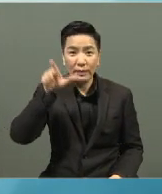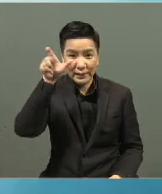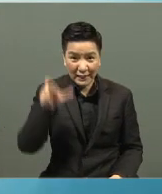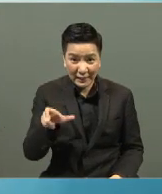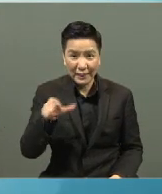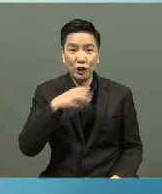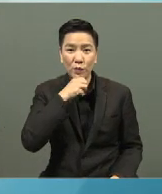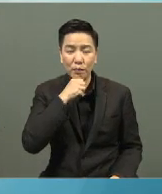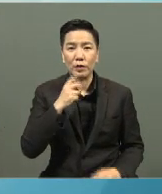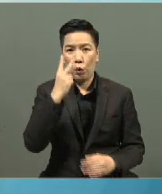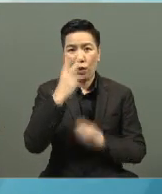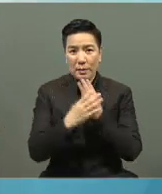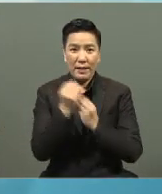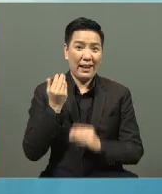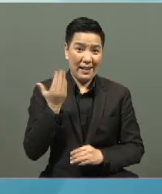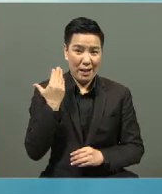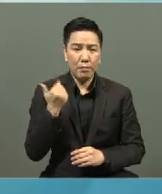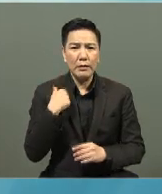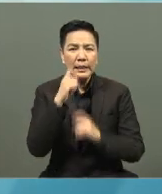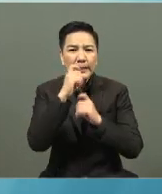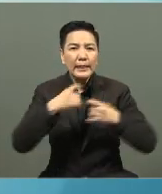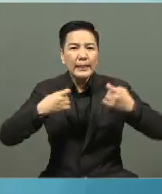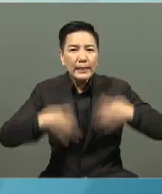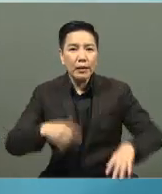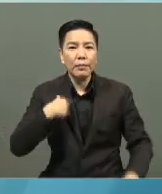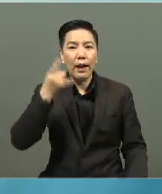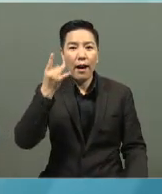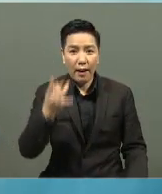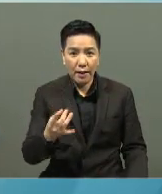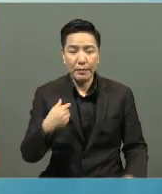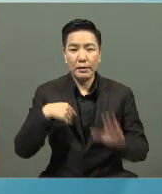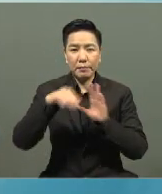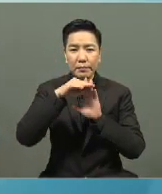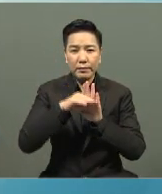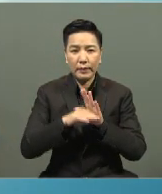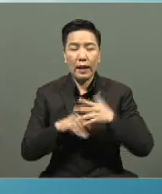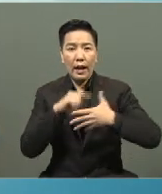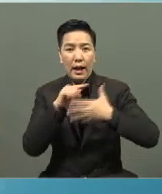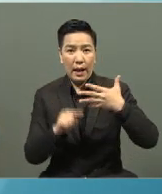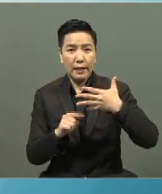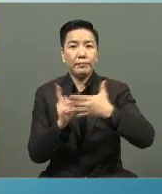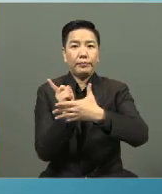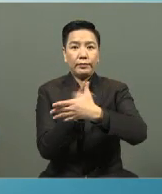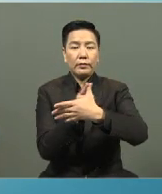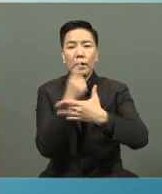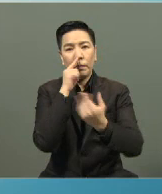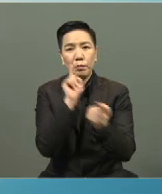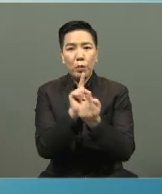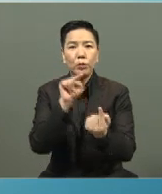อยู่ตลอดมาระหว่างสีส้มนะครับก็คือปัจจัยเสี่ยงในช่วง2สัปดาห์ที่ผ่านมามีอะไรบ้างนะครับก็พบว่า5ดับแรกอันดับที่ 1